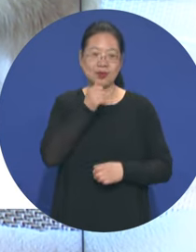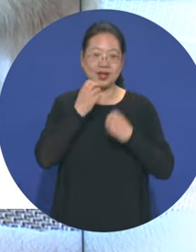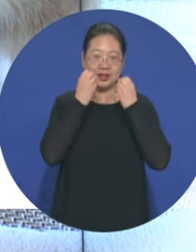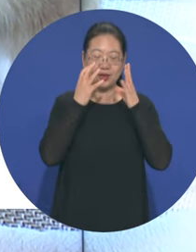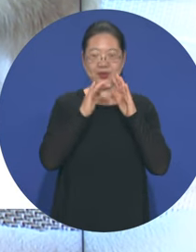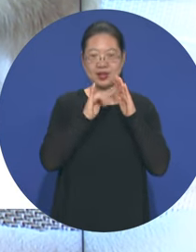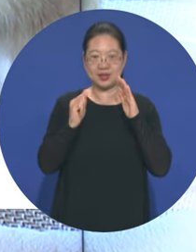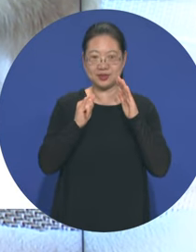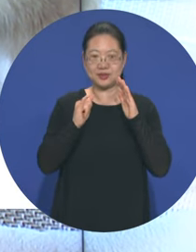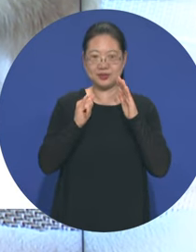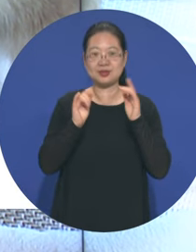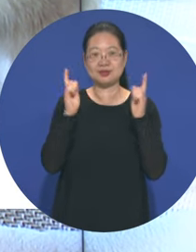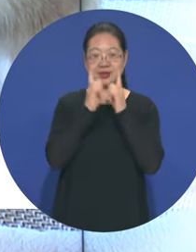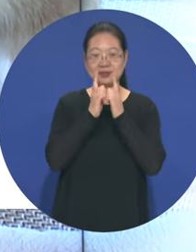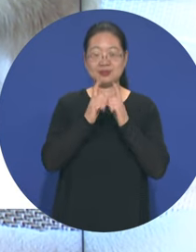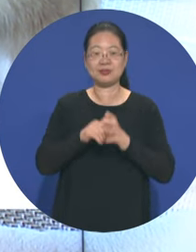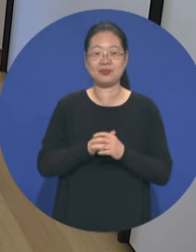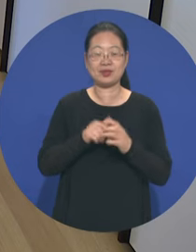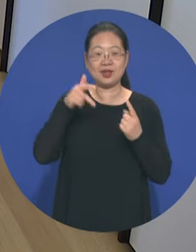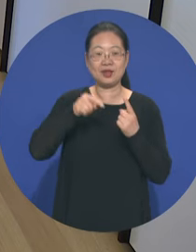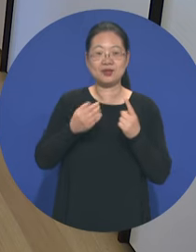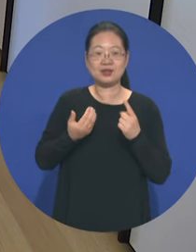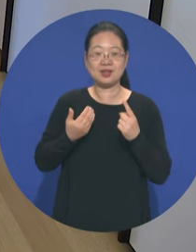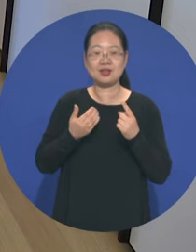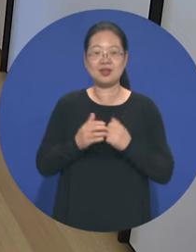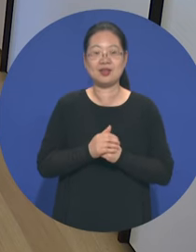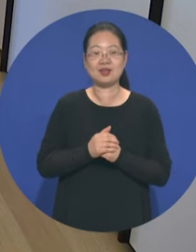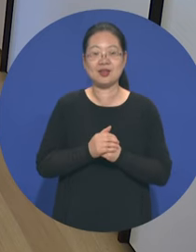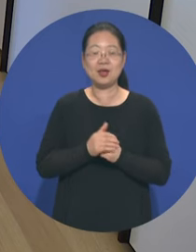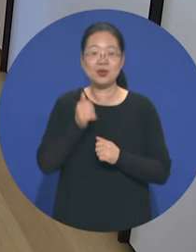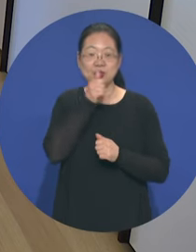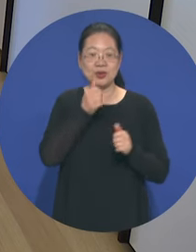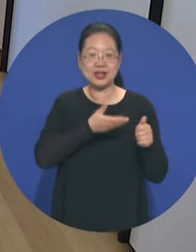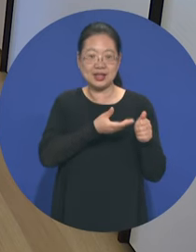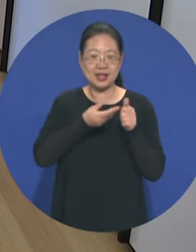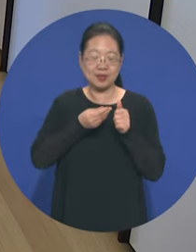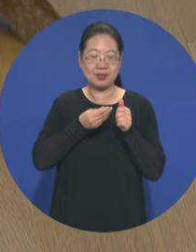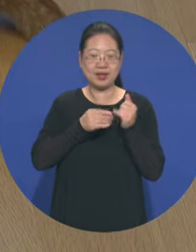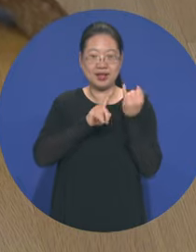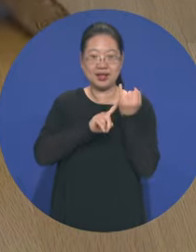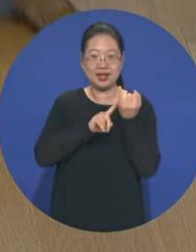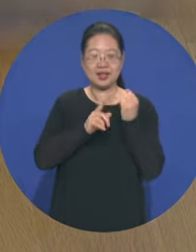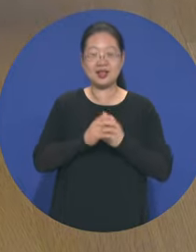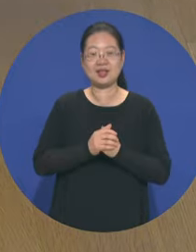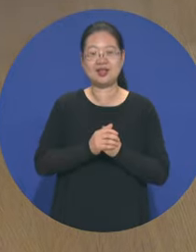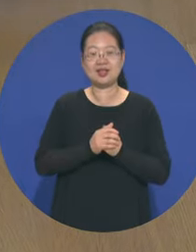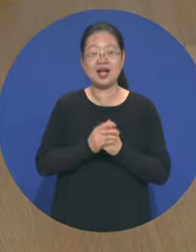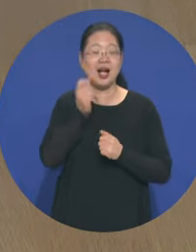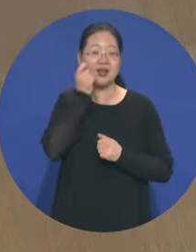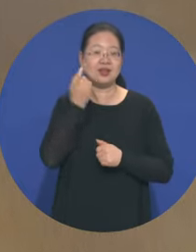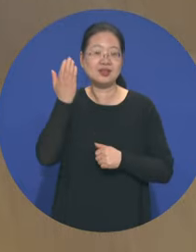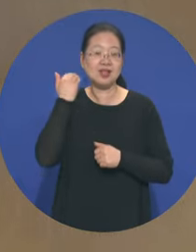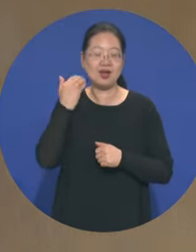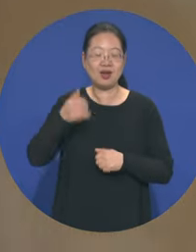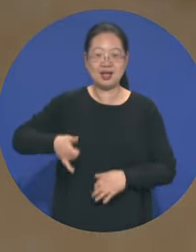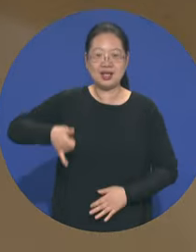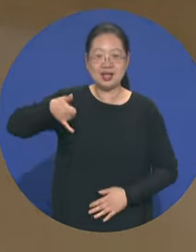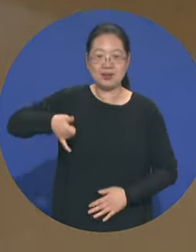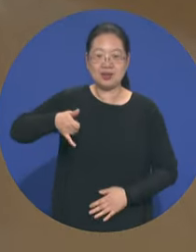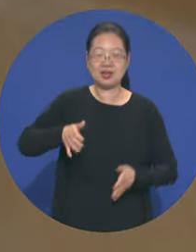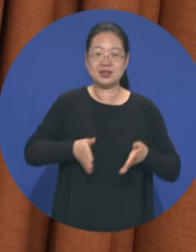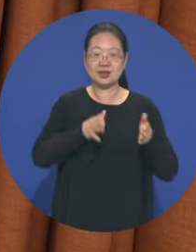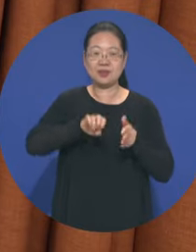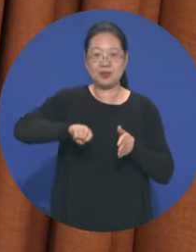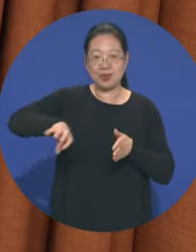새로운 가족에 품이 안겼습니다 일주일 전 고양이 키를 입양한 박지은 씨 동키는 한달 전